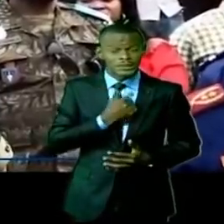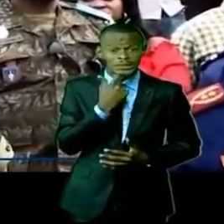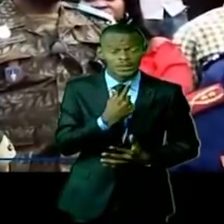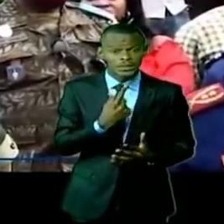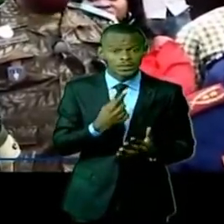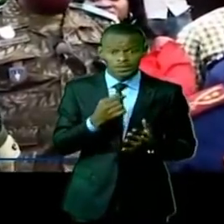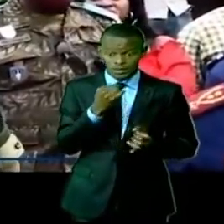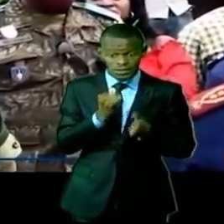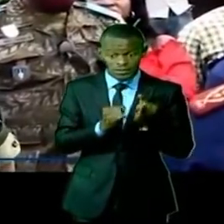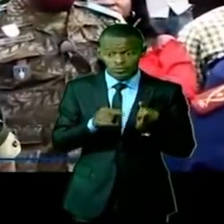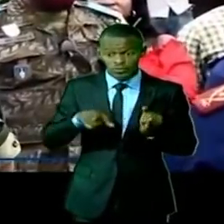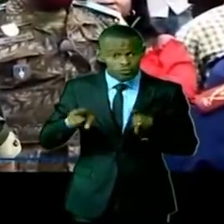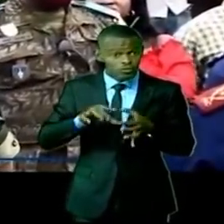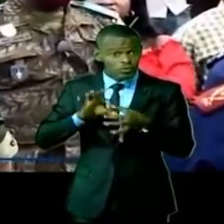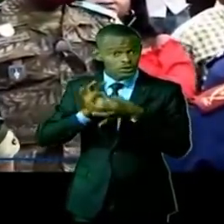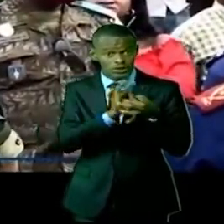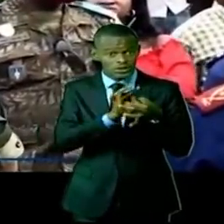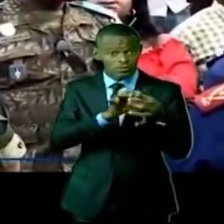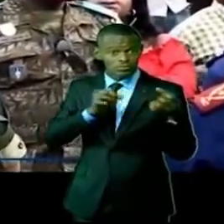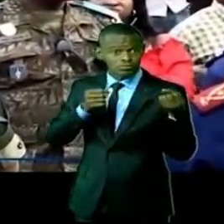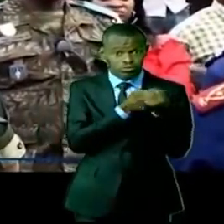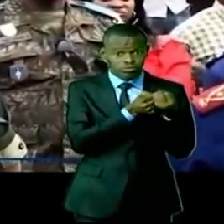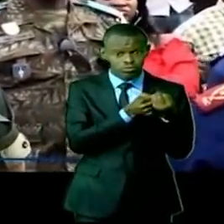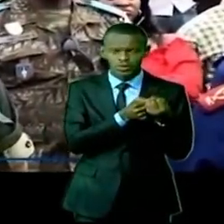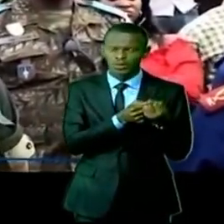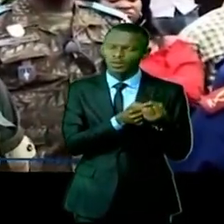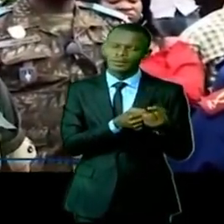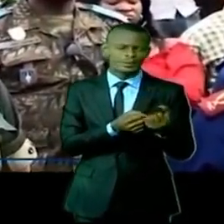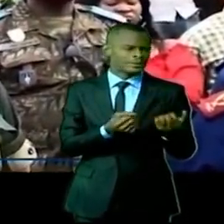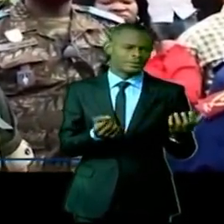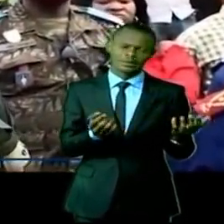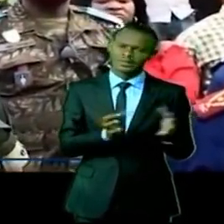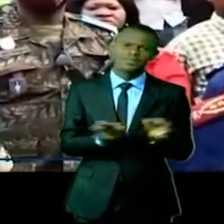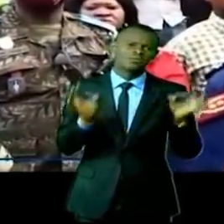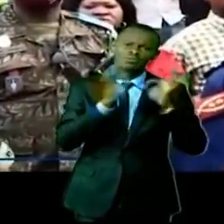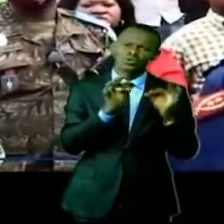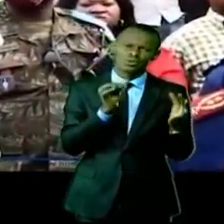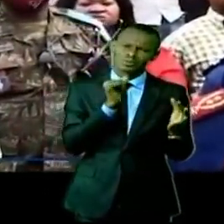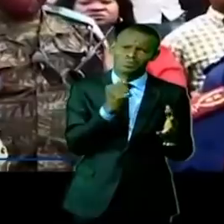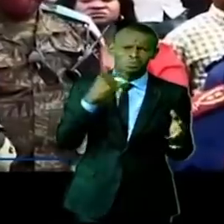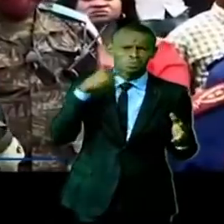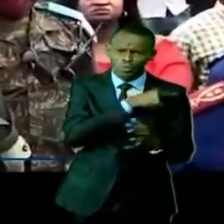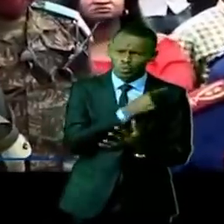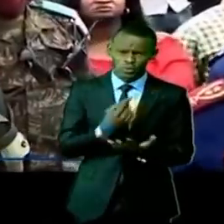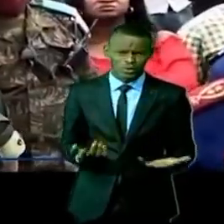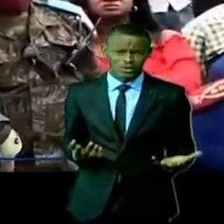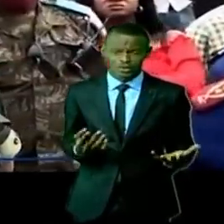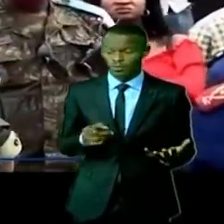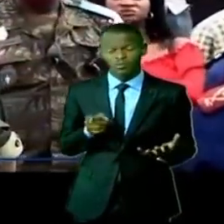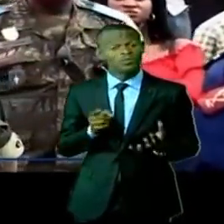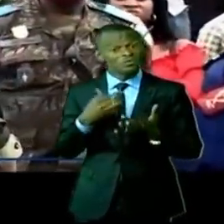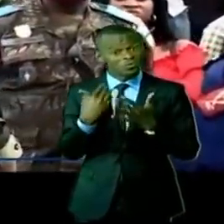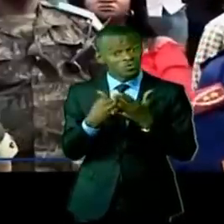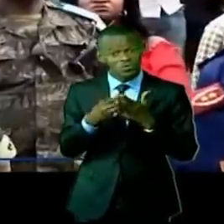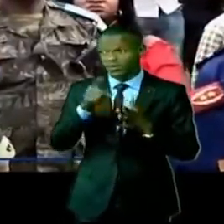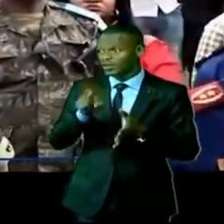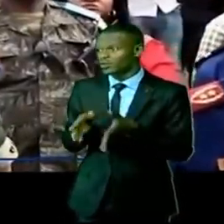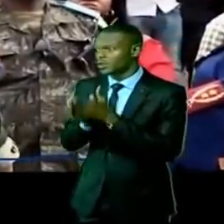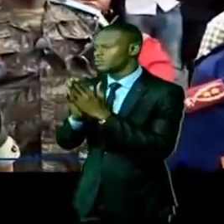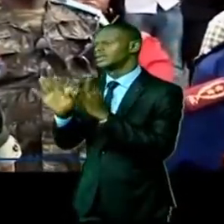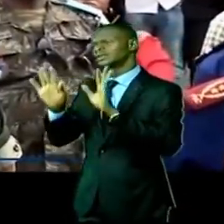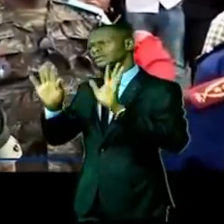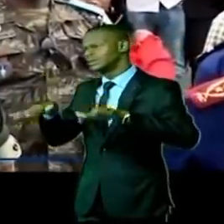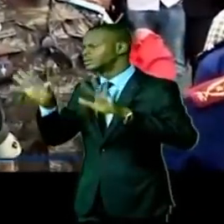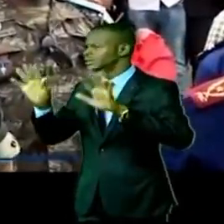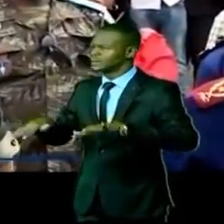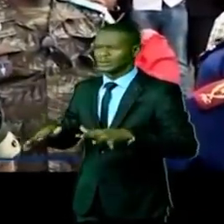population-là, tous ceux qui peuvent parler à cette population, ça ne sert à rien de mentir, qu'ils disent à cette population d'arrêter.